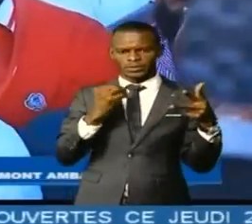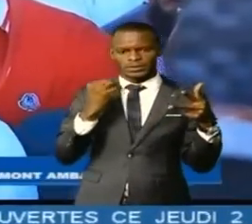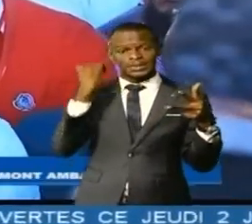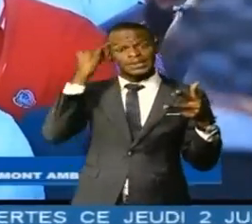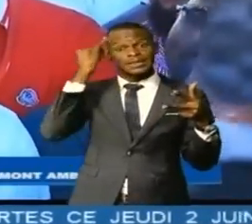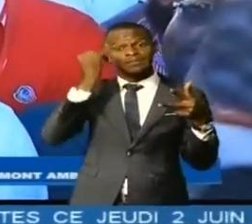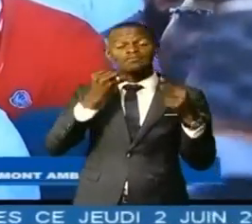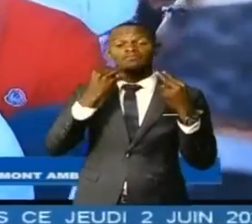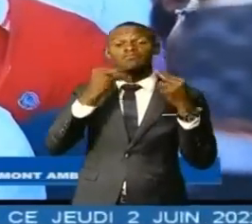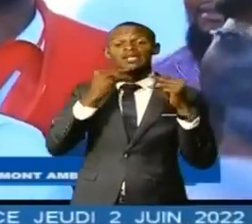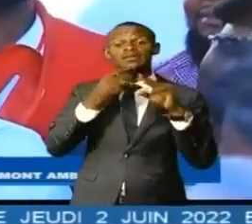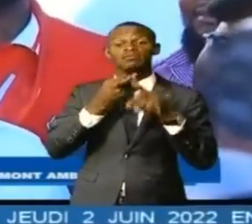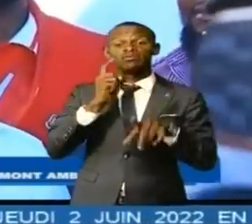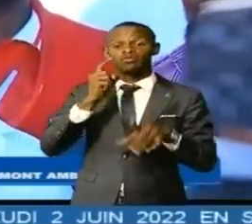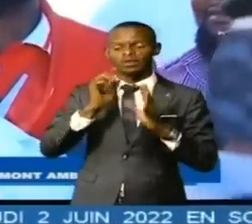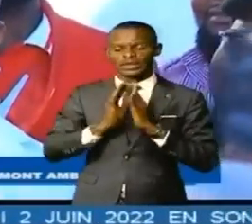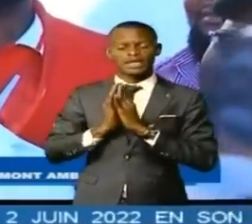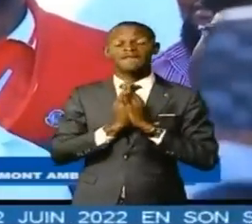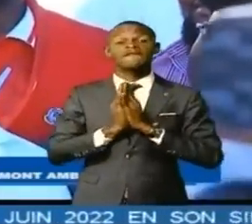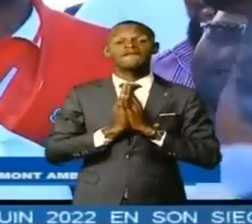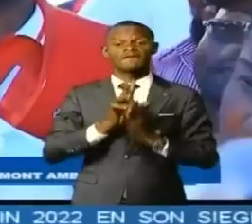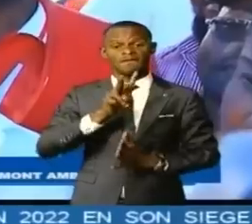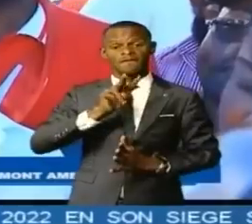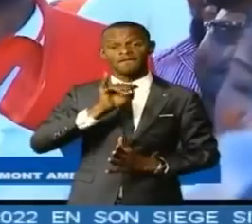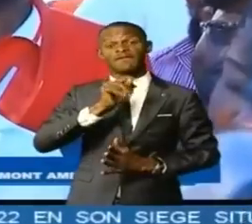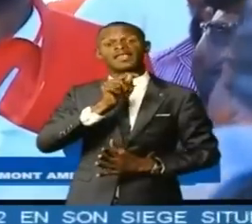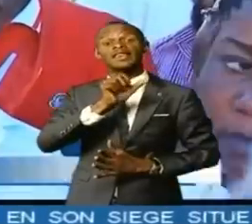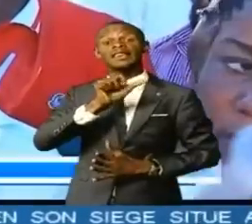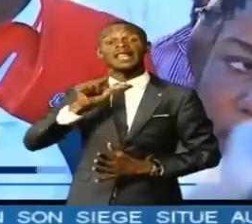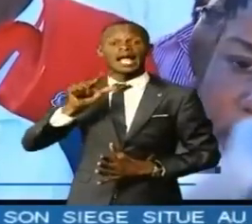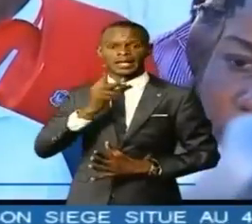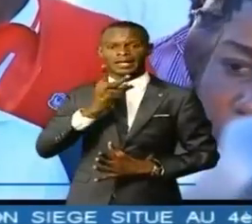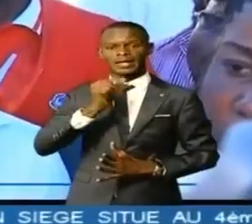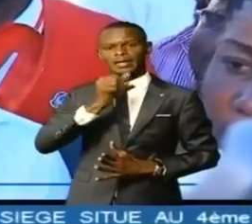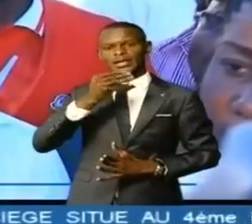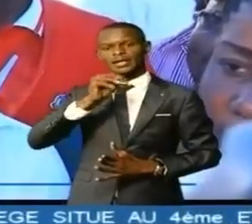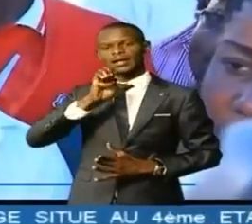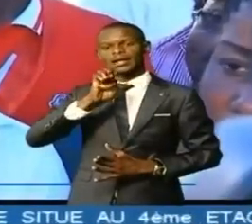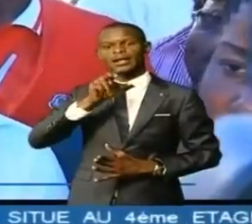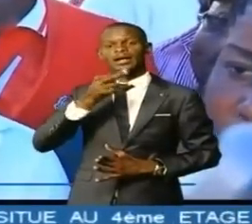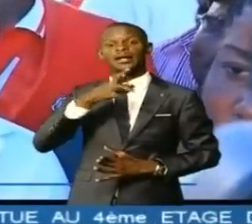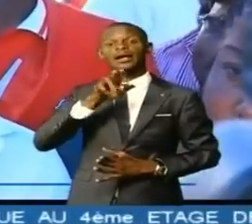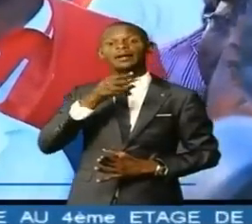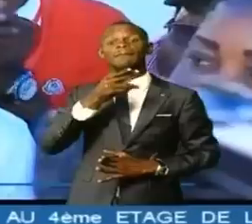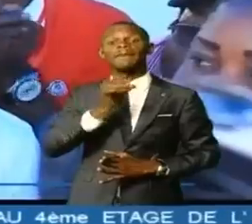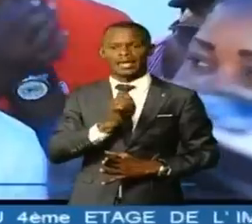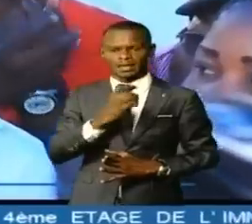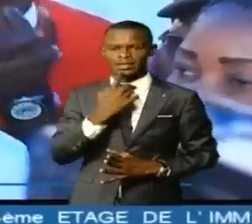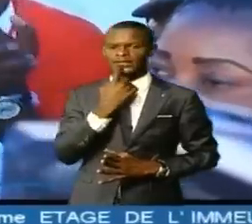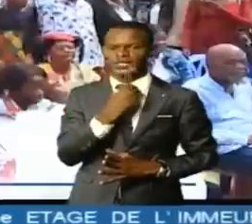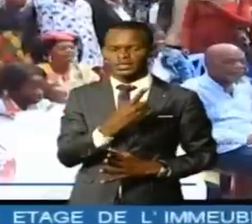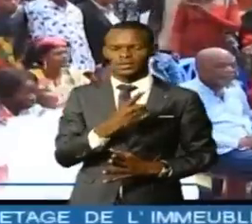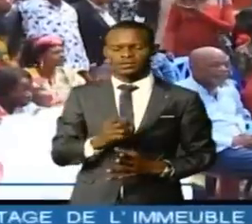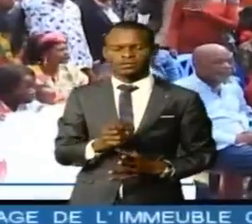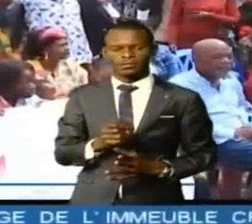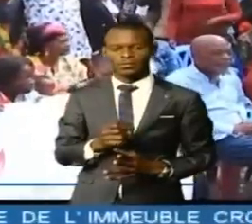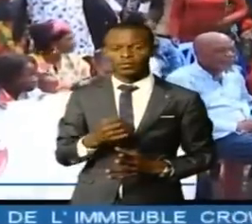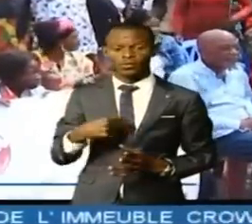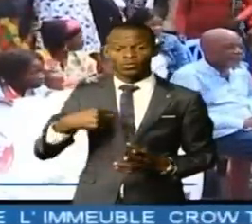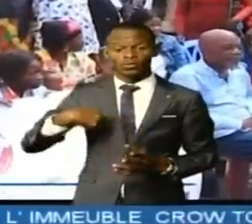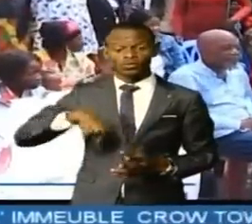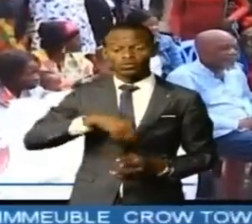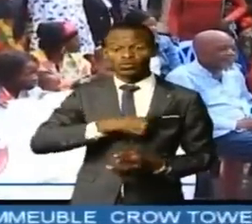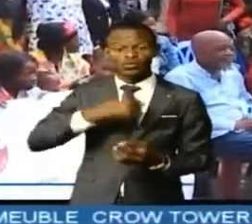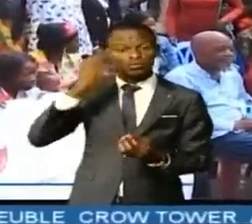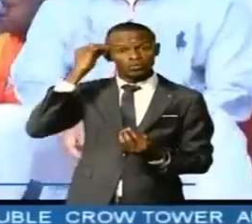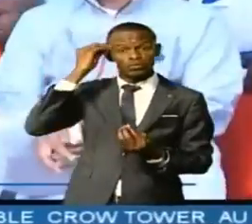a demandé à la population de l'EMA, à la base de l'UNC LEMA, de garder espoir pour notre pays, de continuer l'implantation du